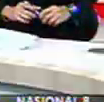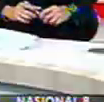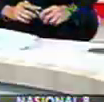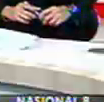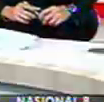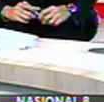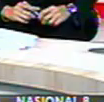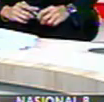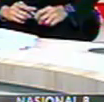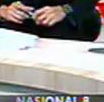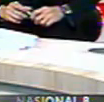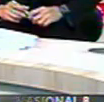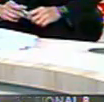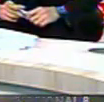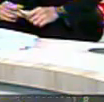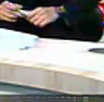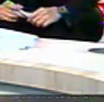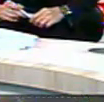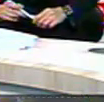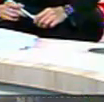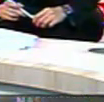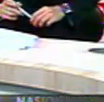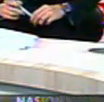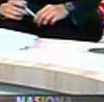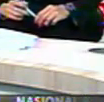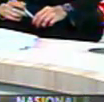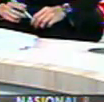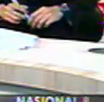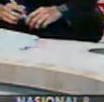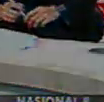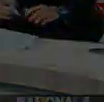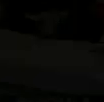Saudara, dengan itu sekian Nasional 8 edisi 2 November. Dengan itu, Assalamualaikum.